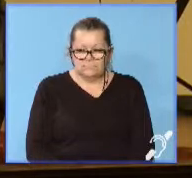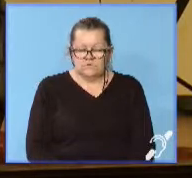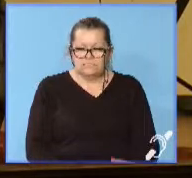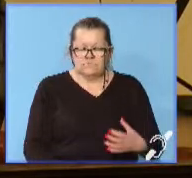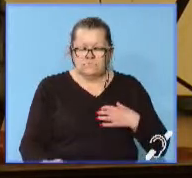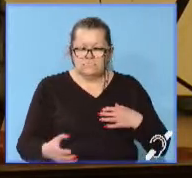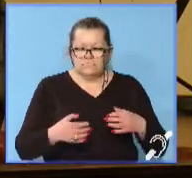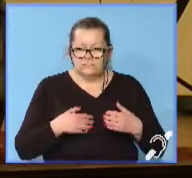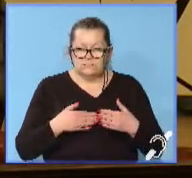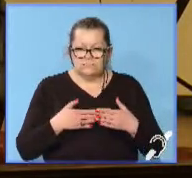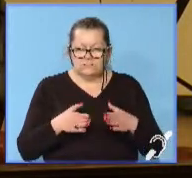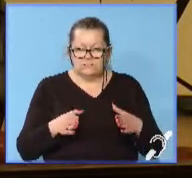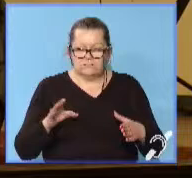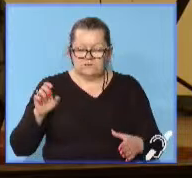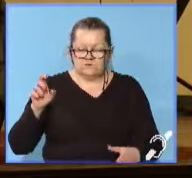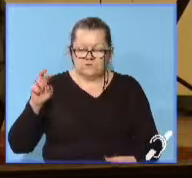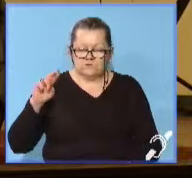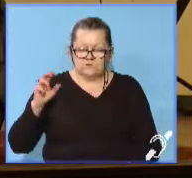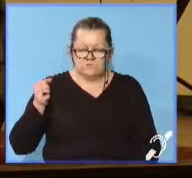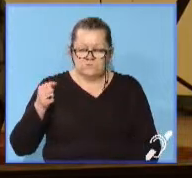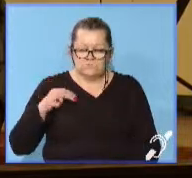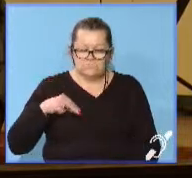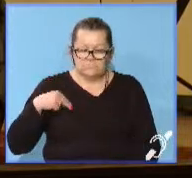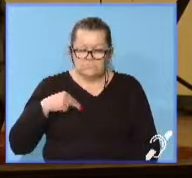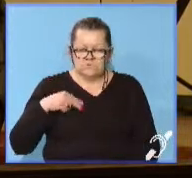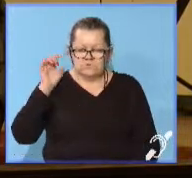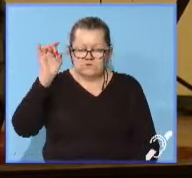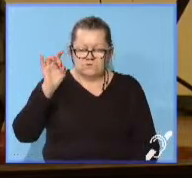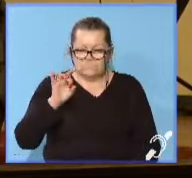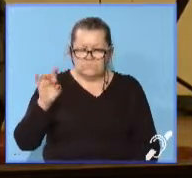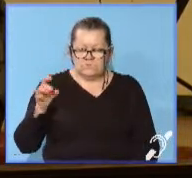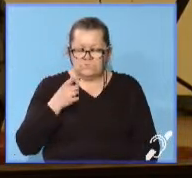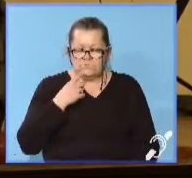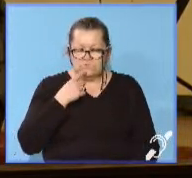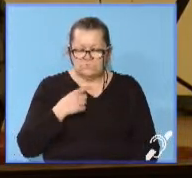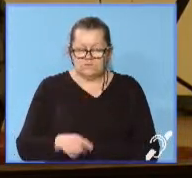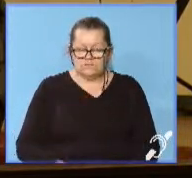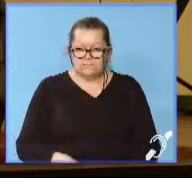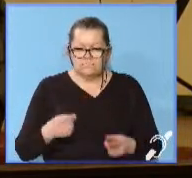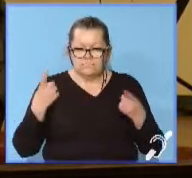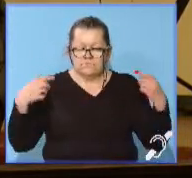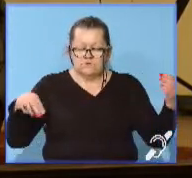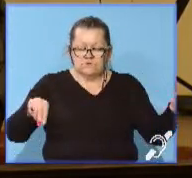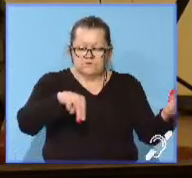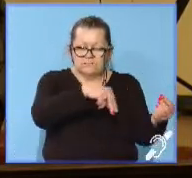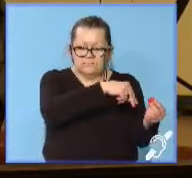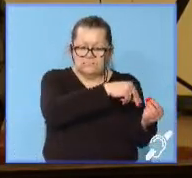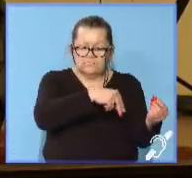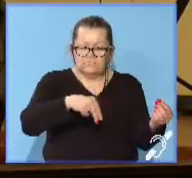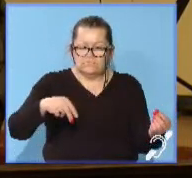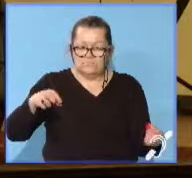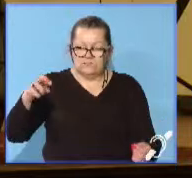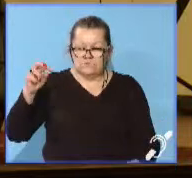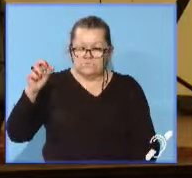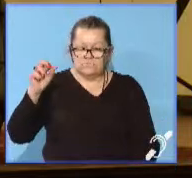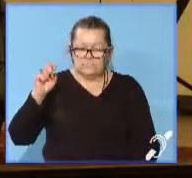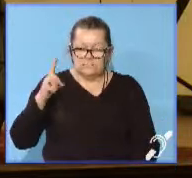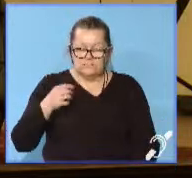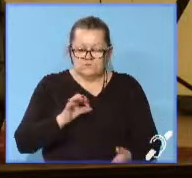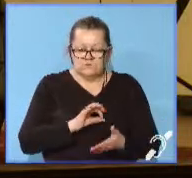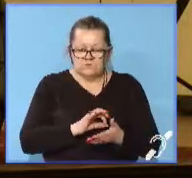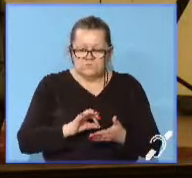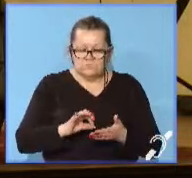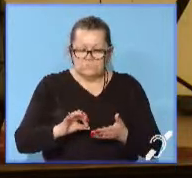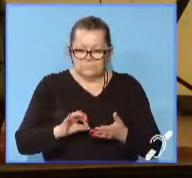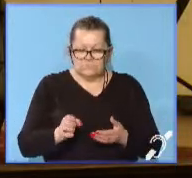spectacolul a fost deschis de corul Facultății de teologie ortodoxă din Craiova și de soliști de la Filarmonica Oltenia din Craiova melodiile interpretate